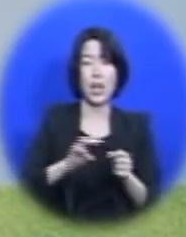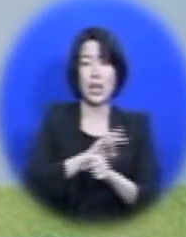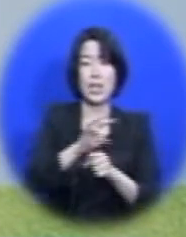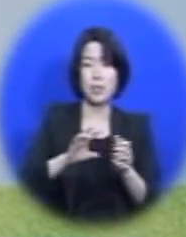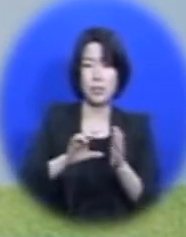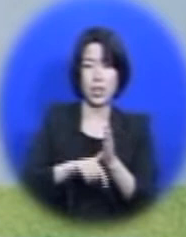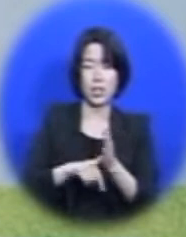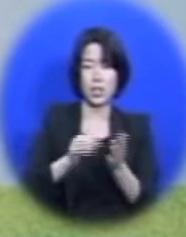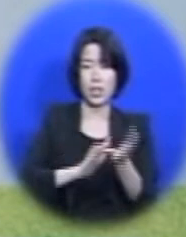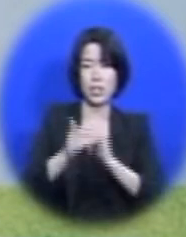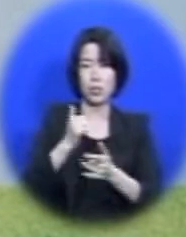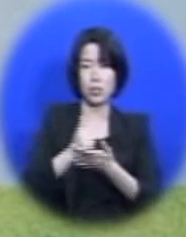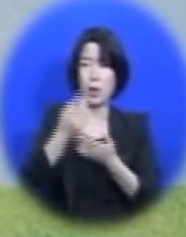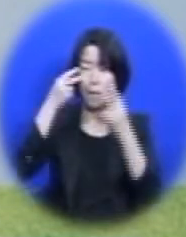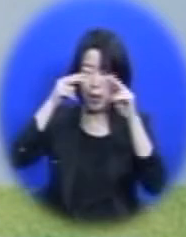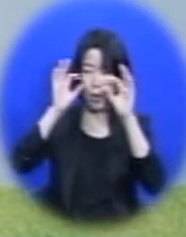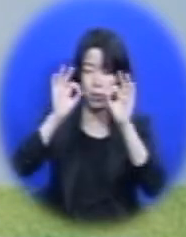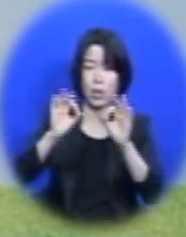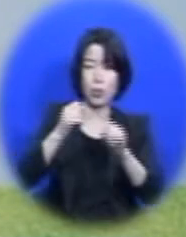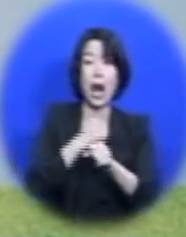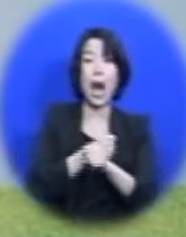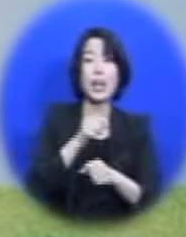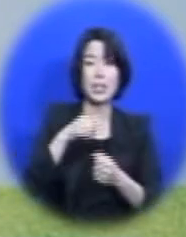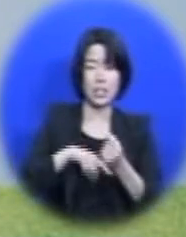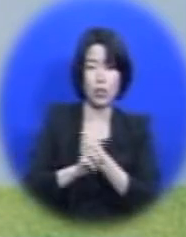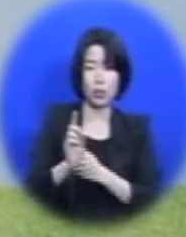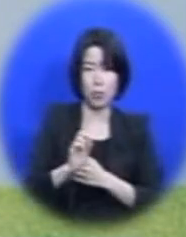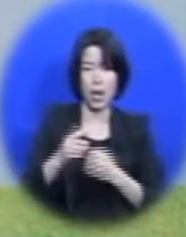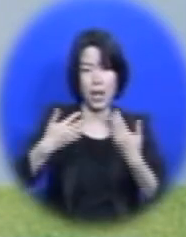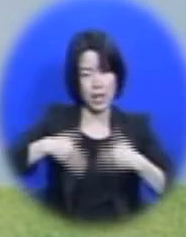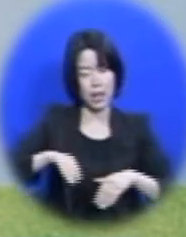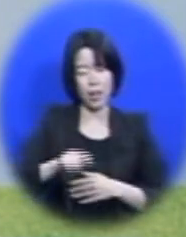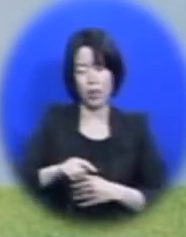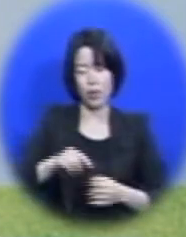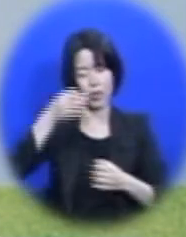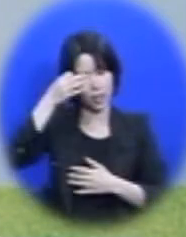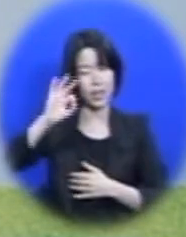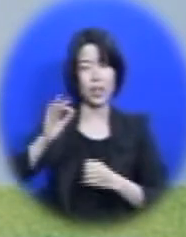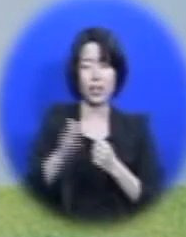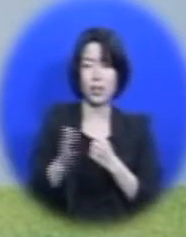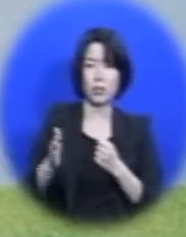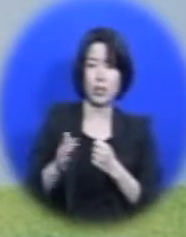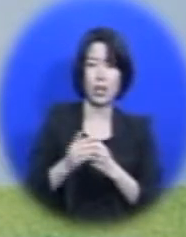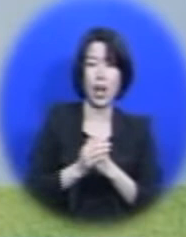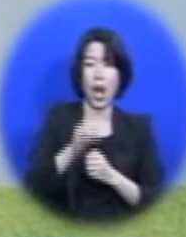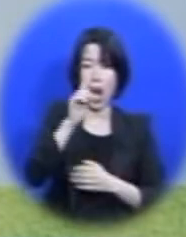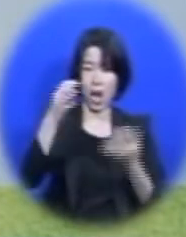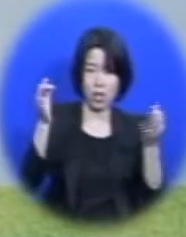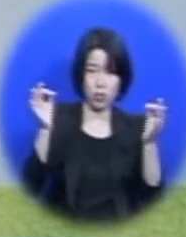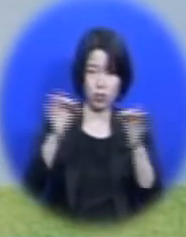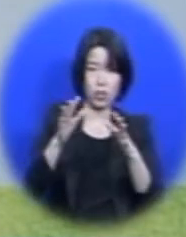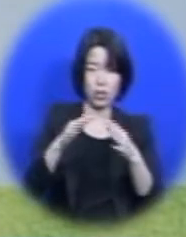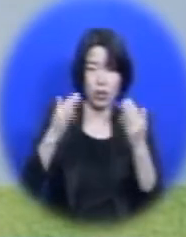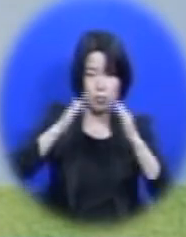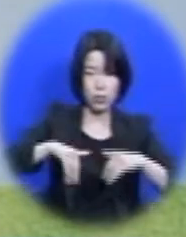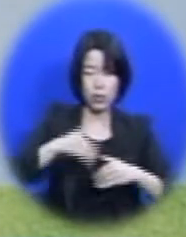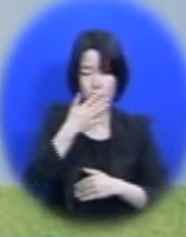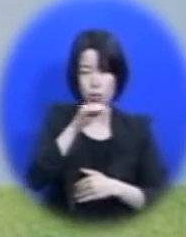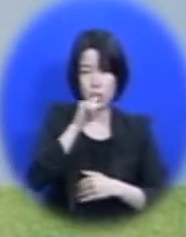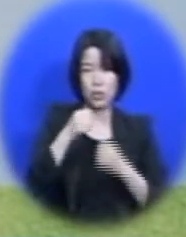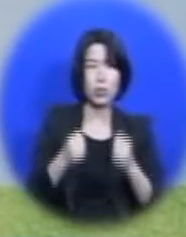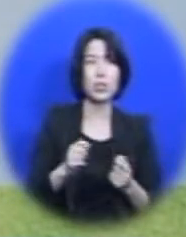24시간 예수님을 바라보자고 하는 것도 약한 걸 깨달았기 때문입니다. 한순간에도 무너질 수 있는 존재라는 걸